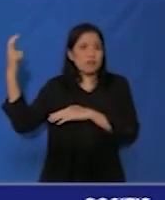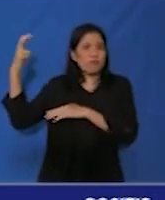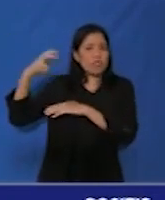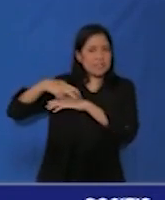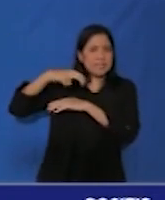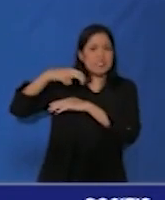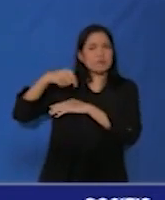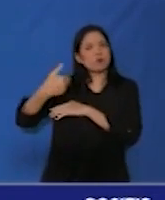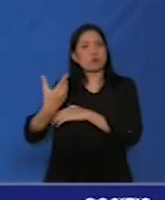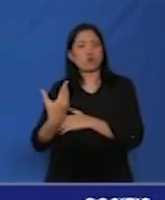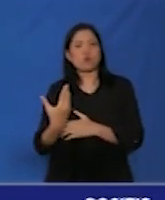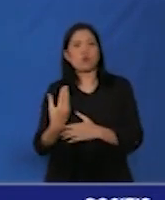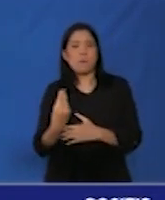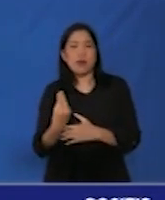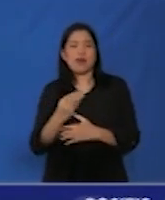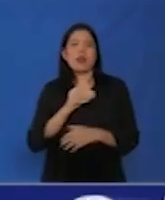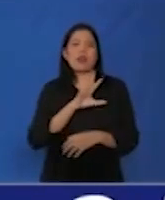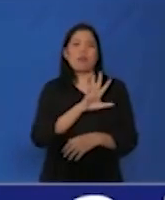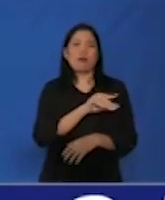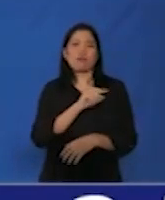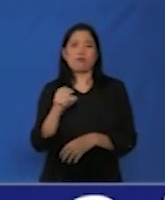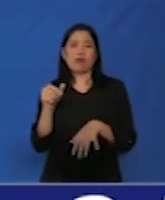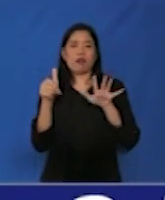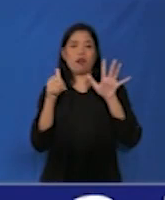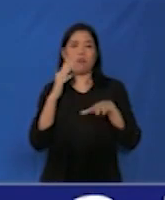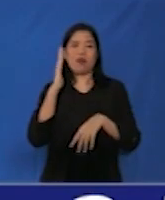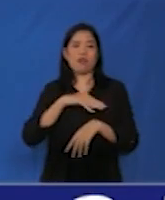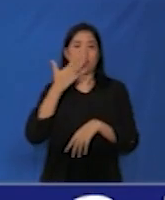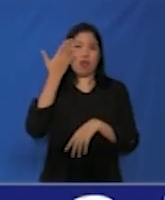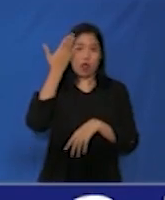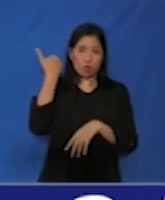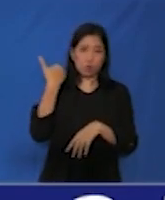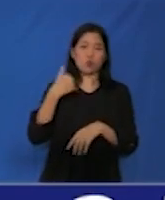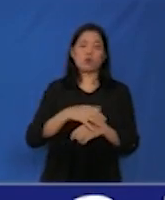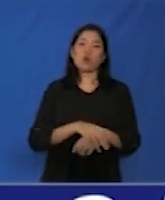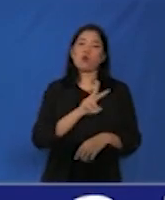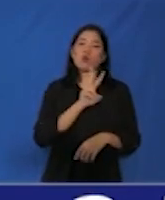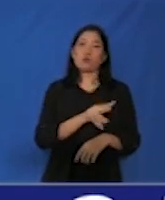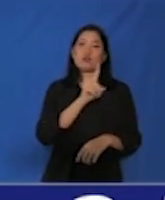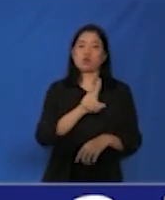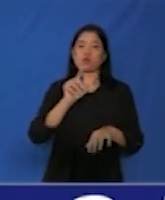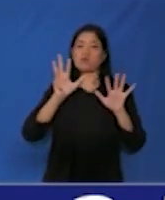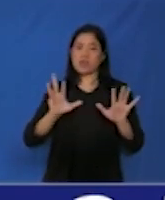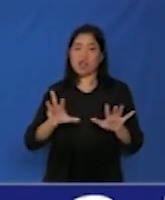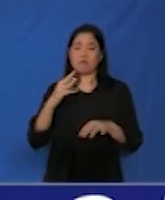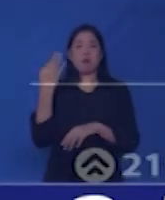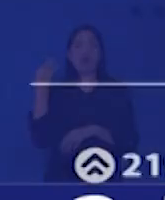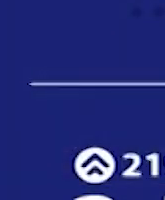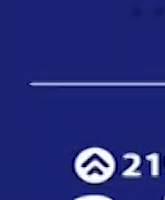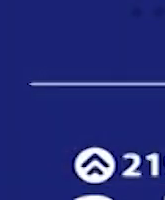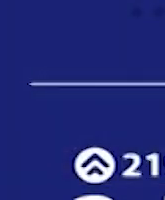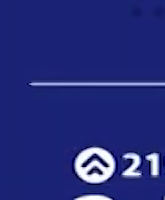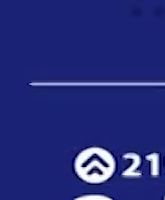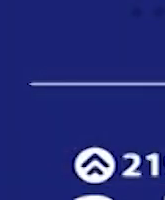terinfeksinya di 5 6 hari yang lalu sebanyak 219 kasus baru sehingga